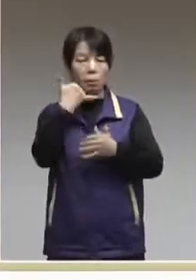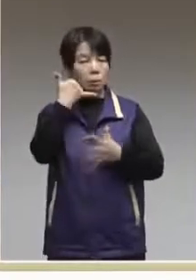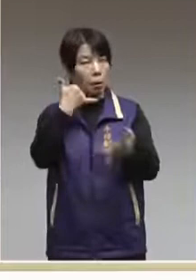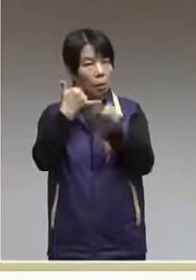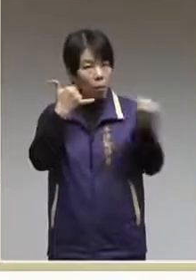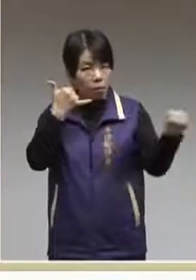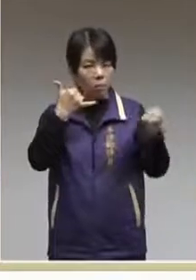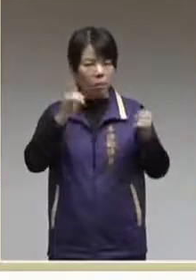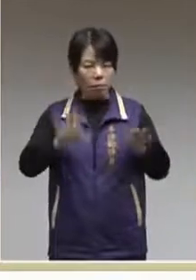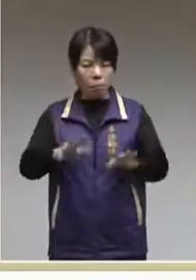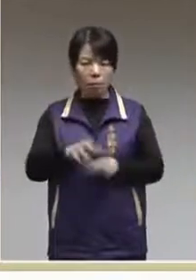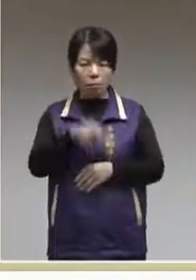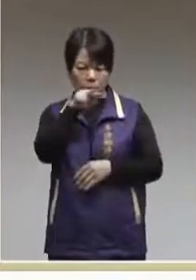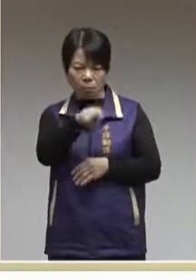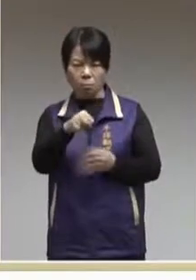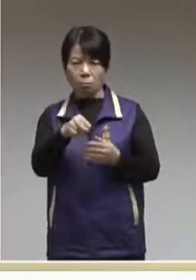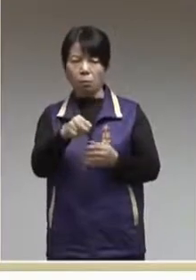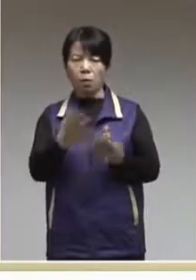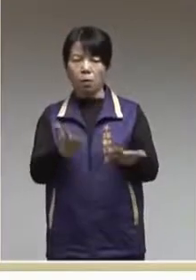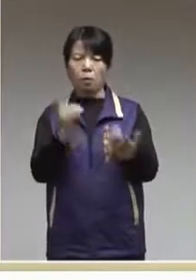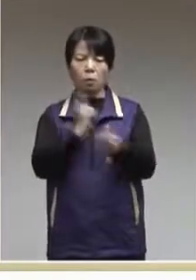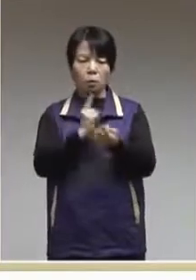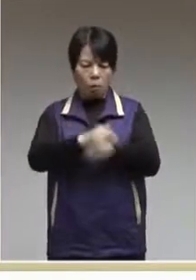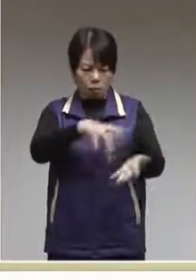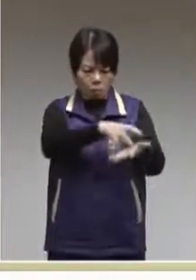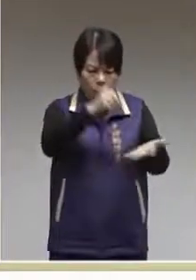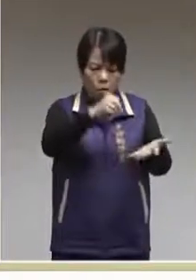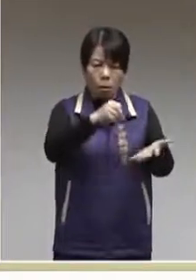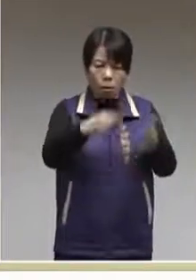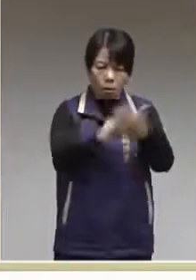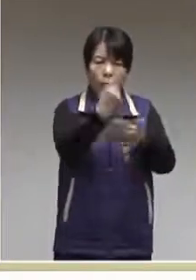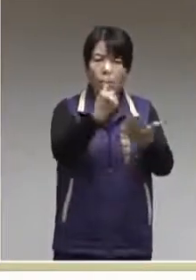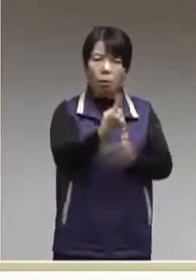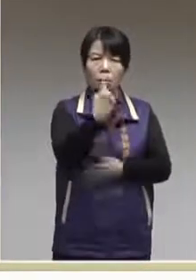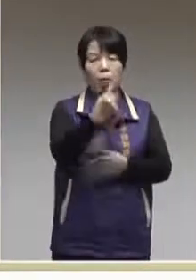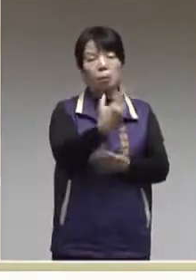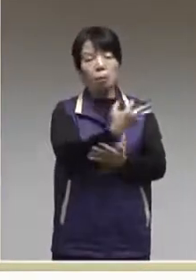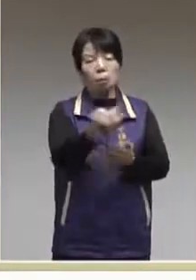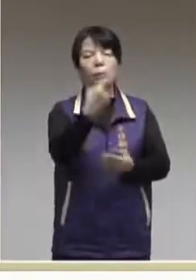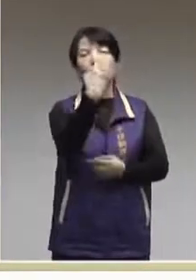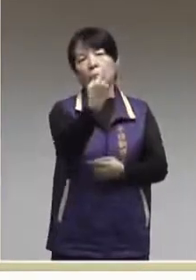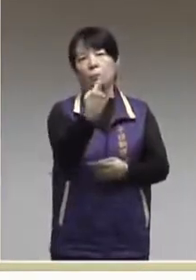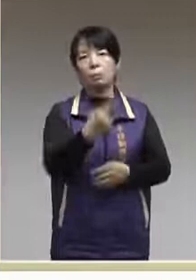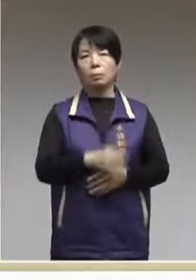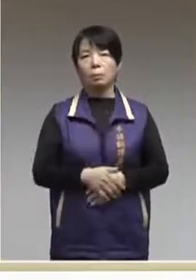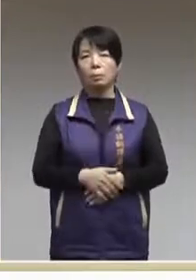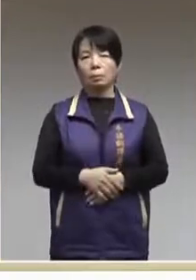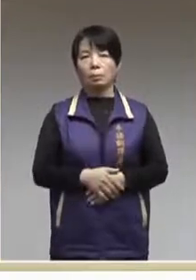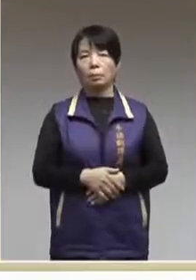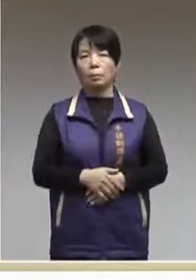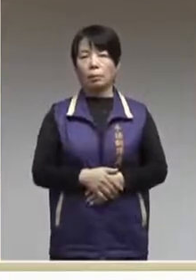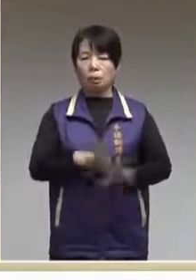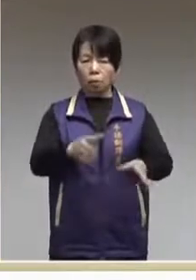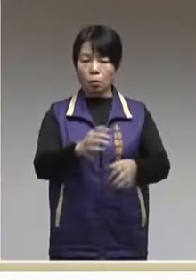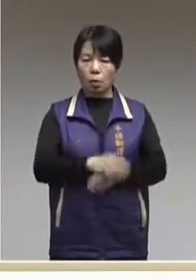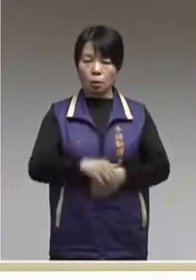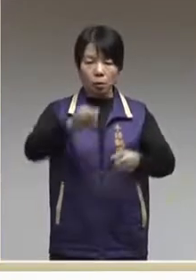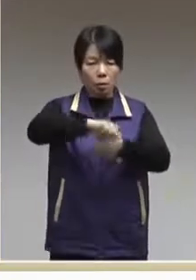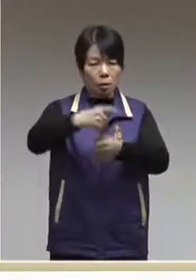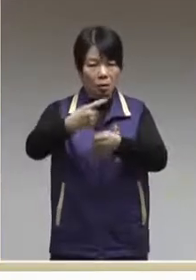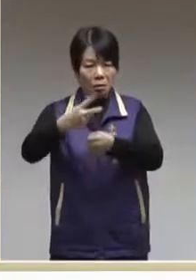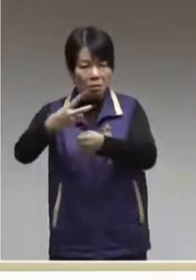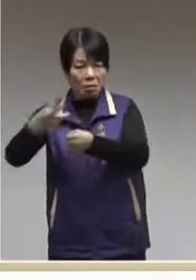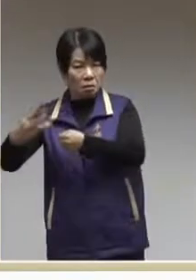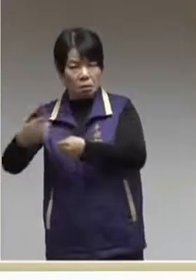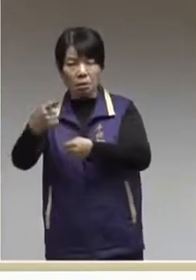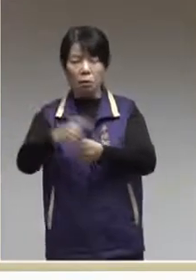某一天在某一个 QR code 底下，就是有这么一串电话号码。那这一串电话号码其实加一、加二、加三都不会在我们这